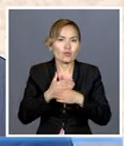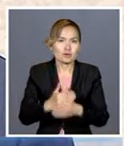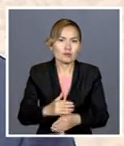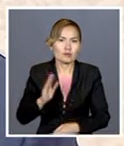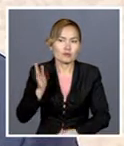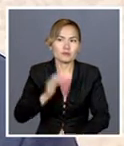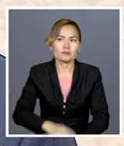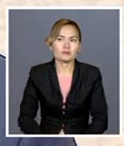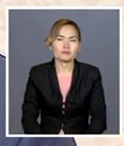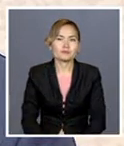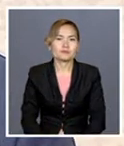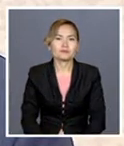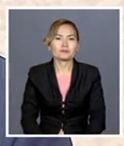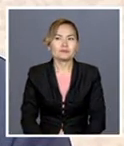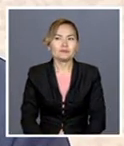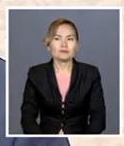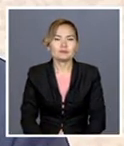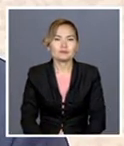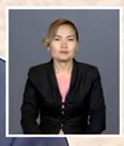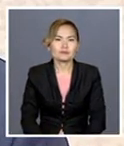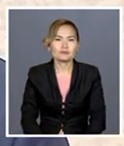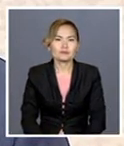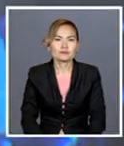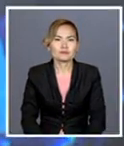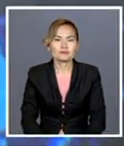коммерциализациядан өткізуге көмектесеміз деп ойлап жатырмыз.